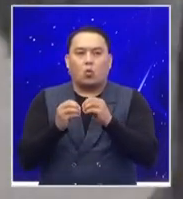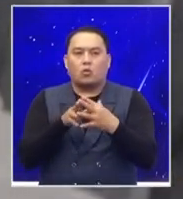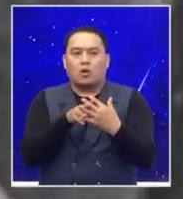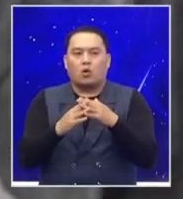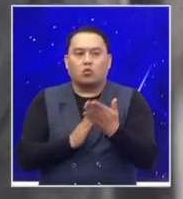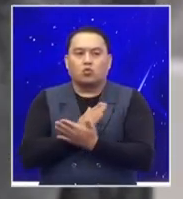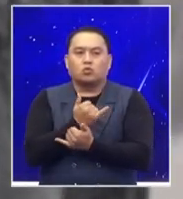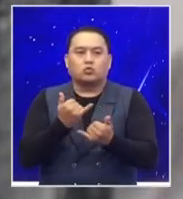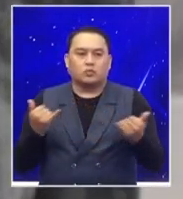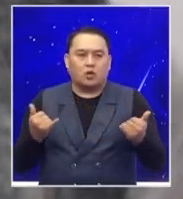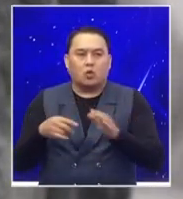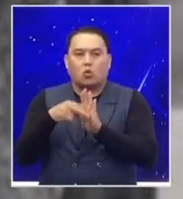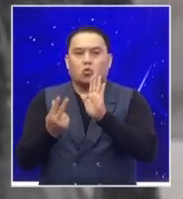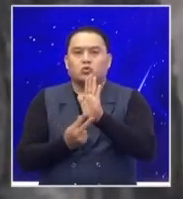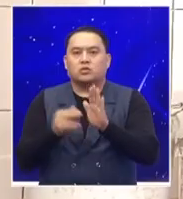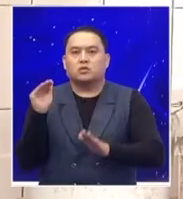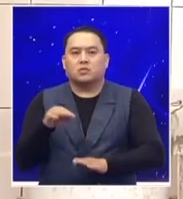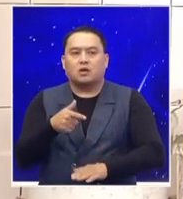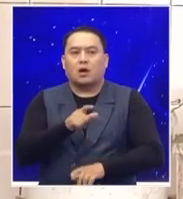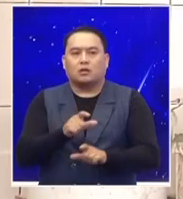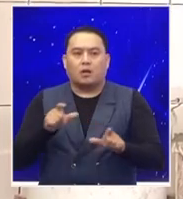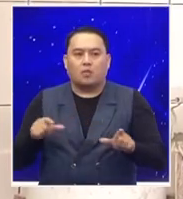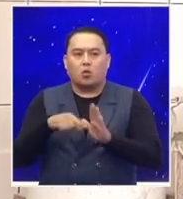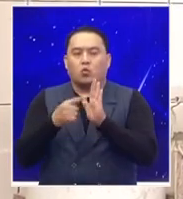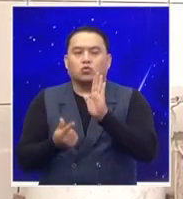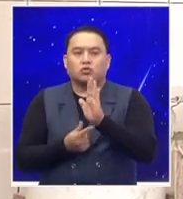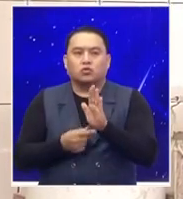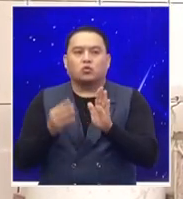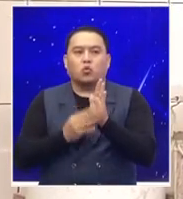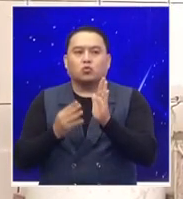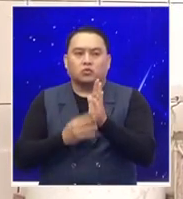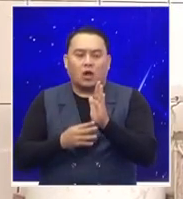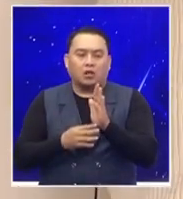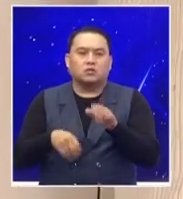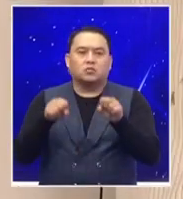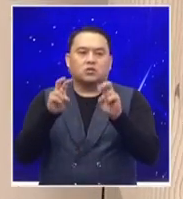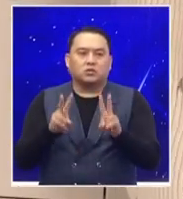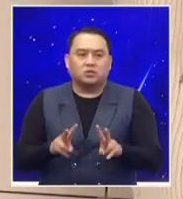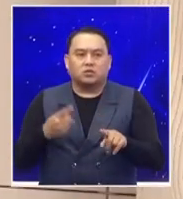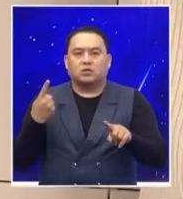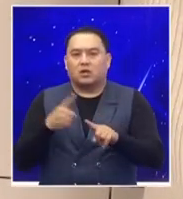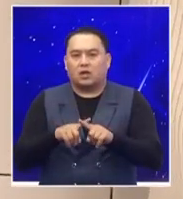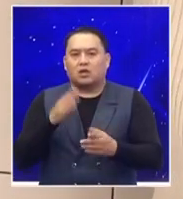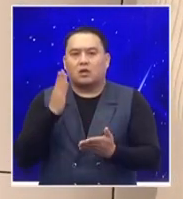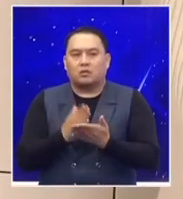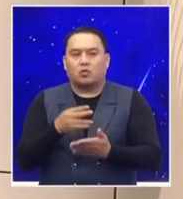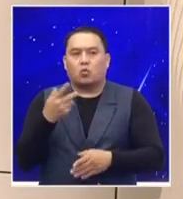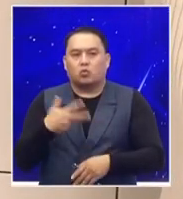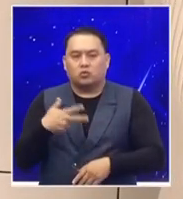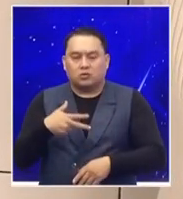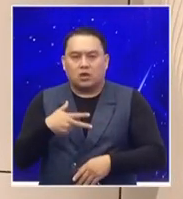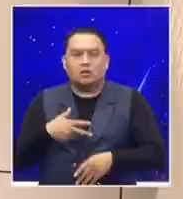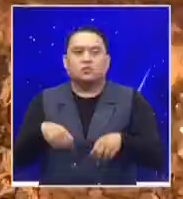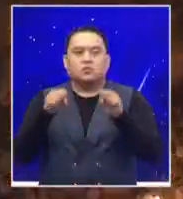қызмет көрсетеді. 18 мың адам. 17 дәрігер, 90 орта буын, маман, 30 техника бар. Мамандар тапшылығы